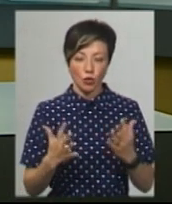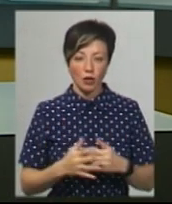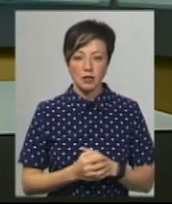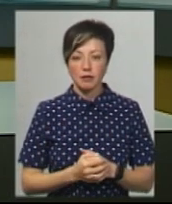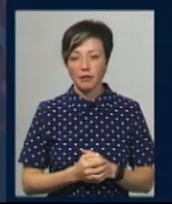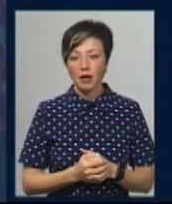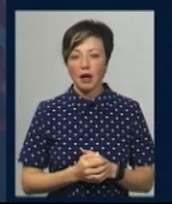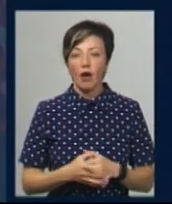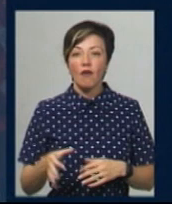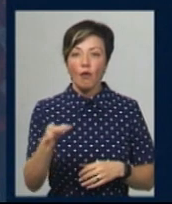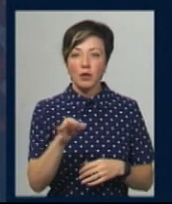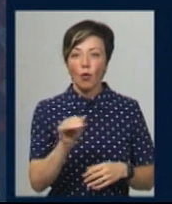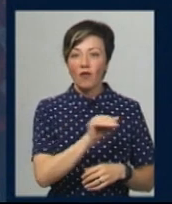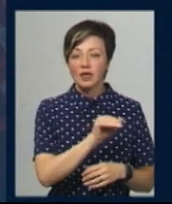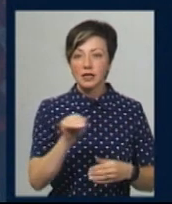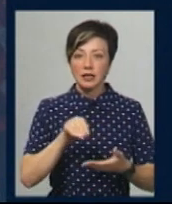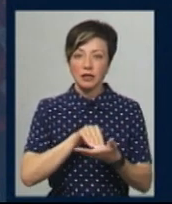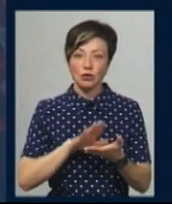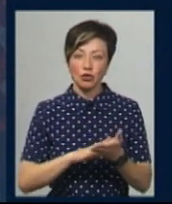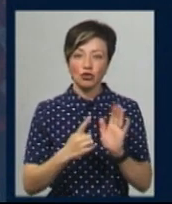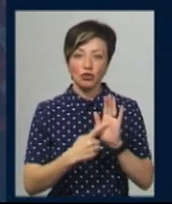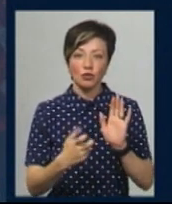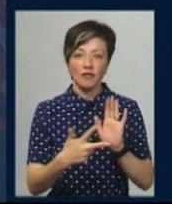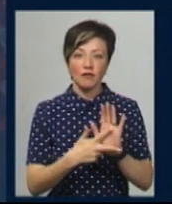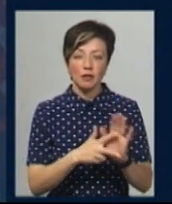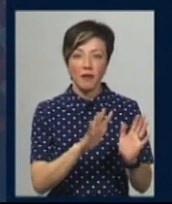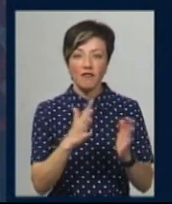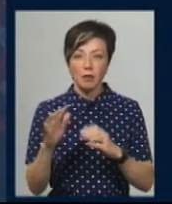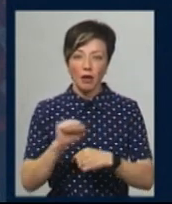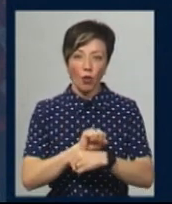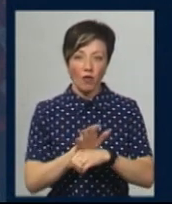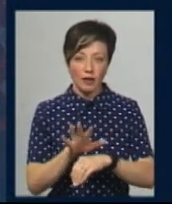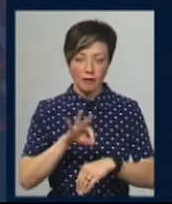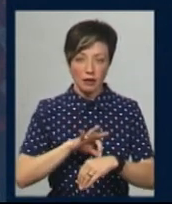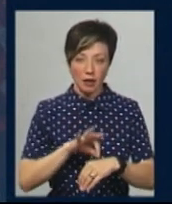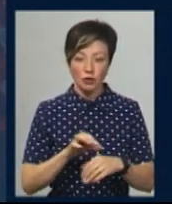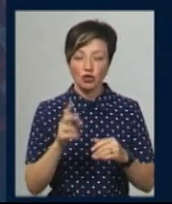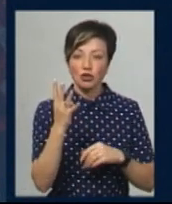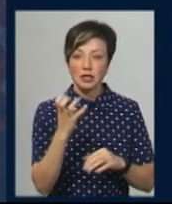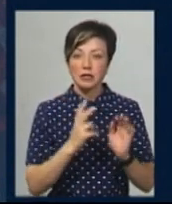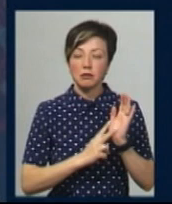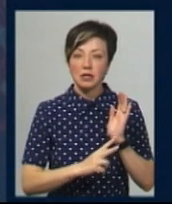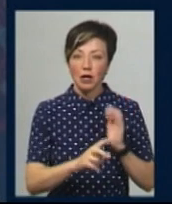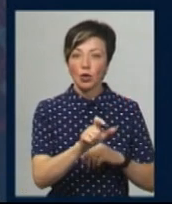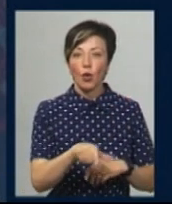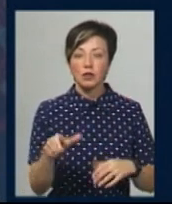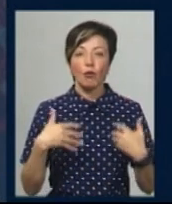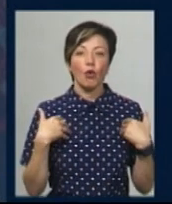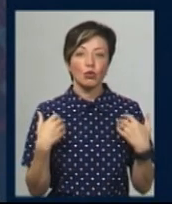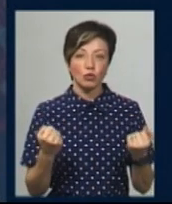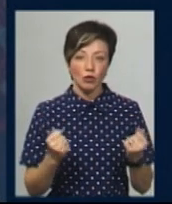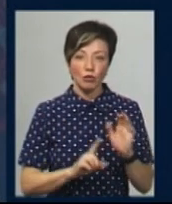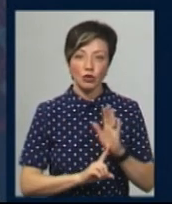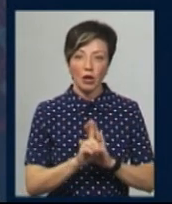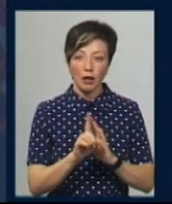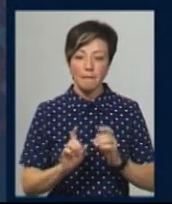За її словами, в області офіційно зареєстровано 608 випадків на COVID-19. З них 470 осіб одужало. Від